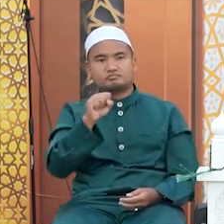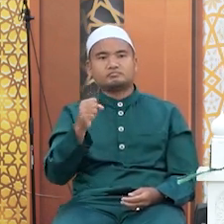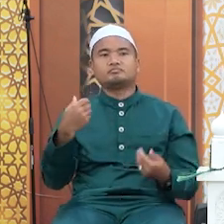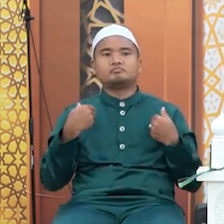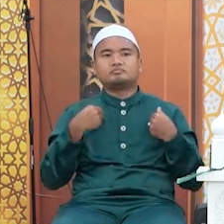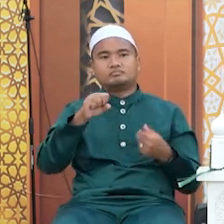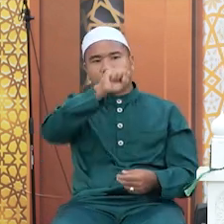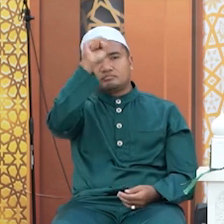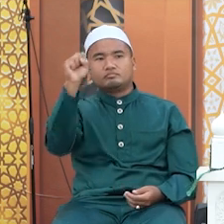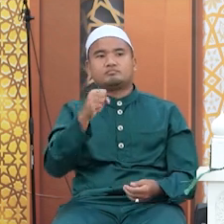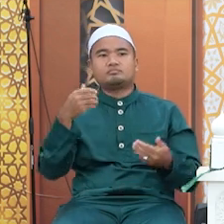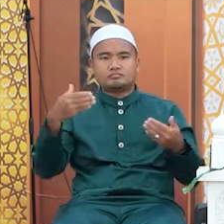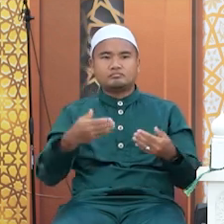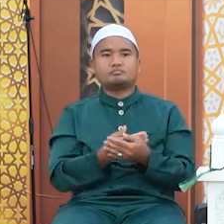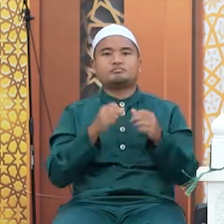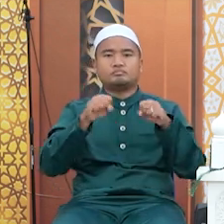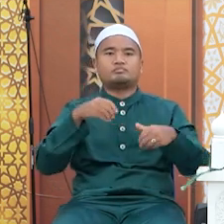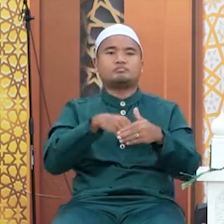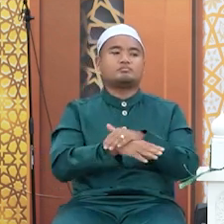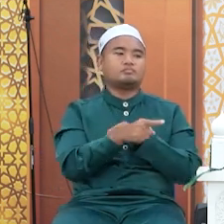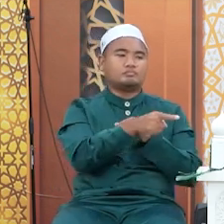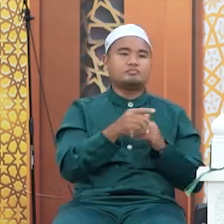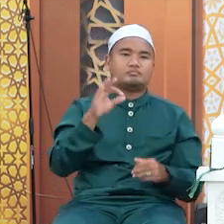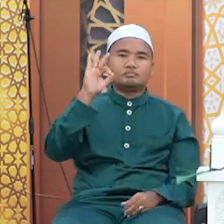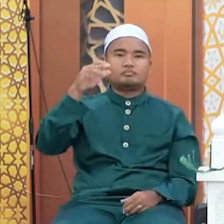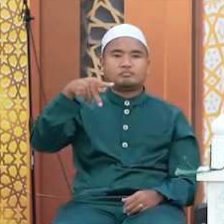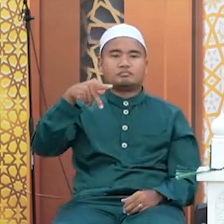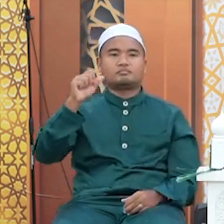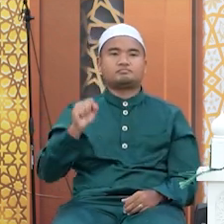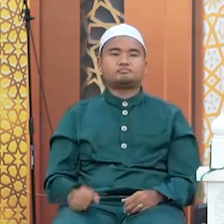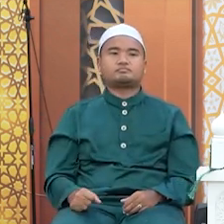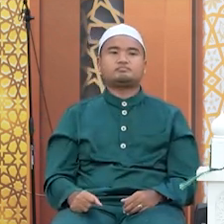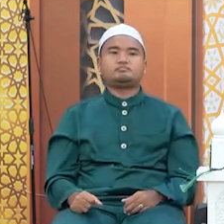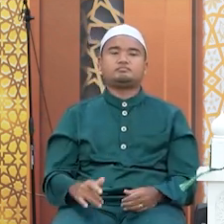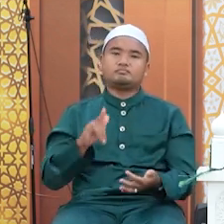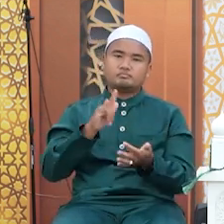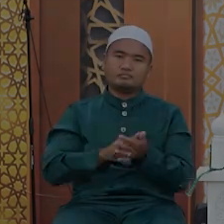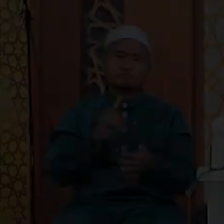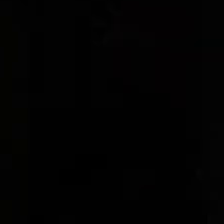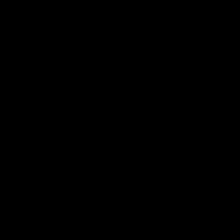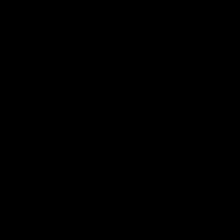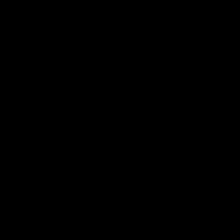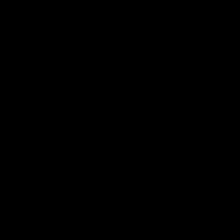lebih kurang dalam 6 soalan baru setiap hari. Sekadar itulah dulu. Wassalamualaikum warahmatullahi wabarakatuh.